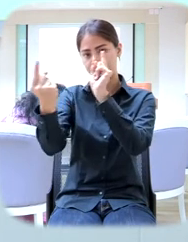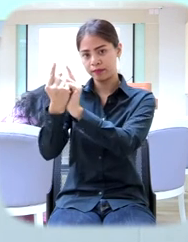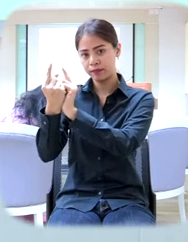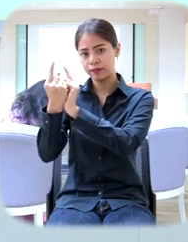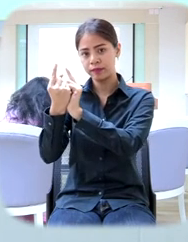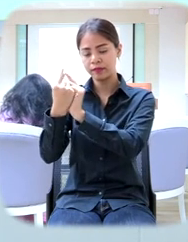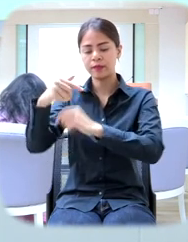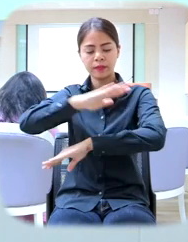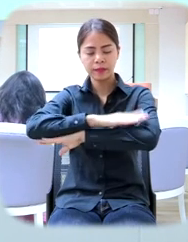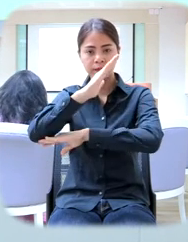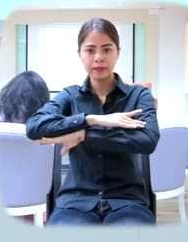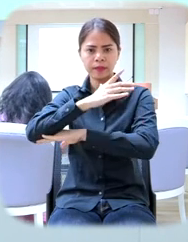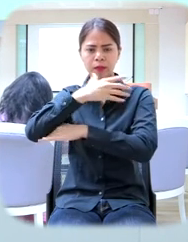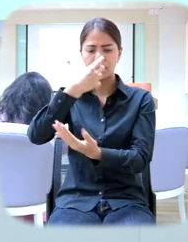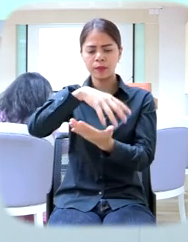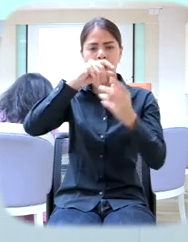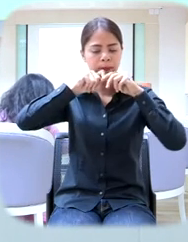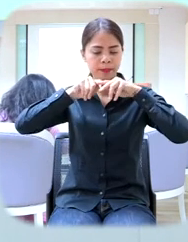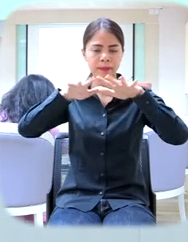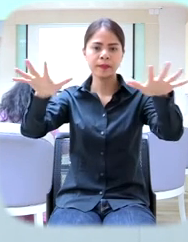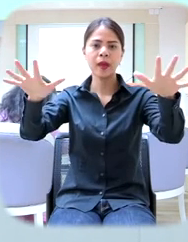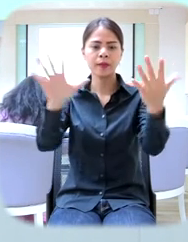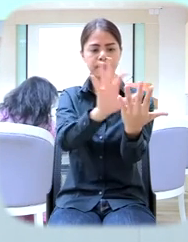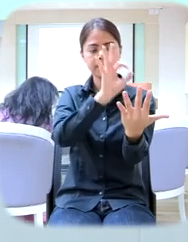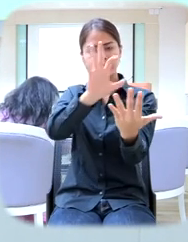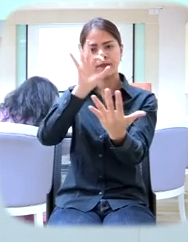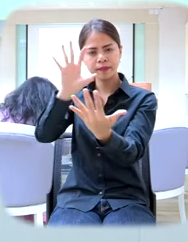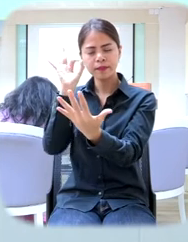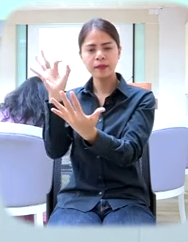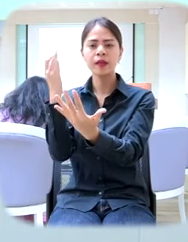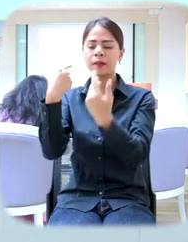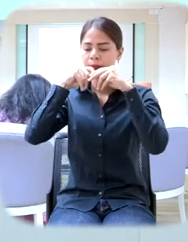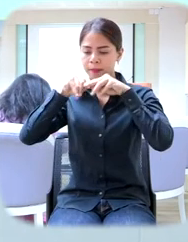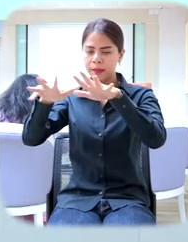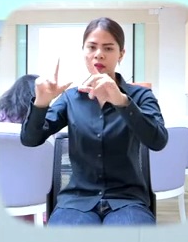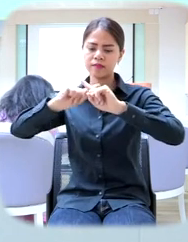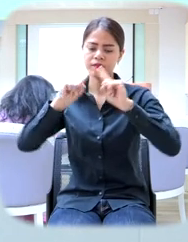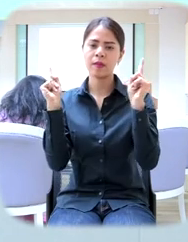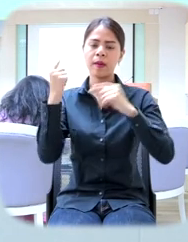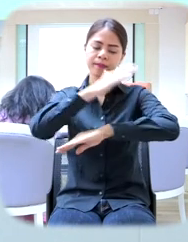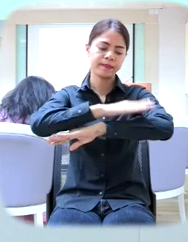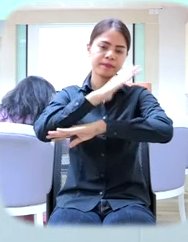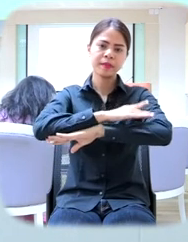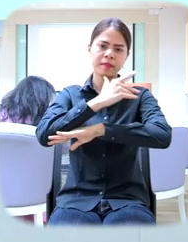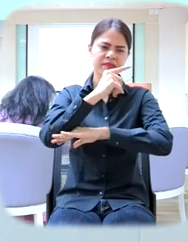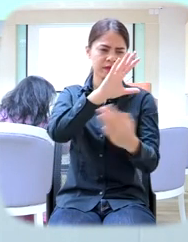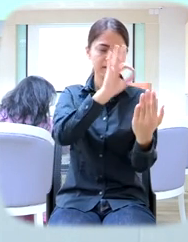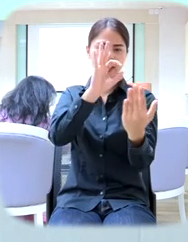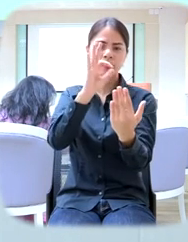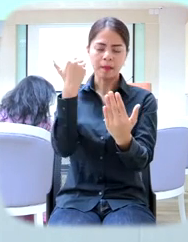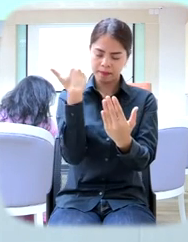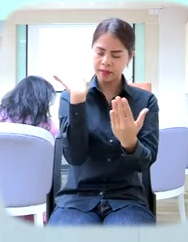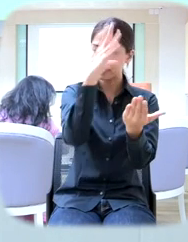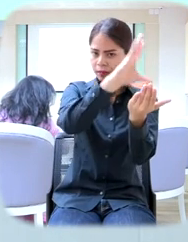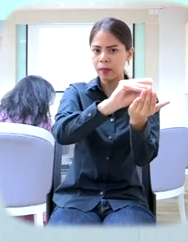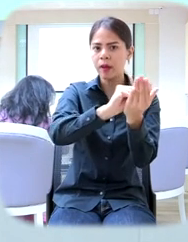ได้มีการตีพิมพ์ออกสู่สาธารณะเนี่ยเป็นส่วนที่ถูกเลือกมานะครับมีอีกหลายอีดิชันที่ไม่ได้รับการตีพิมพ์ออกมาซึ่งอาจารย์เขาก็พูด